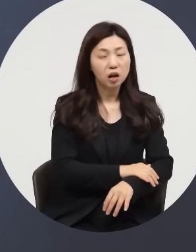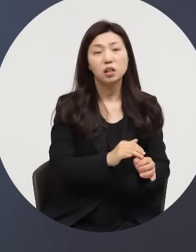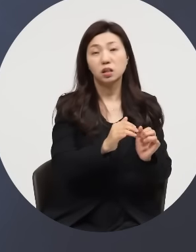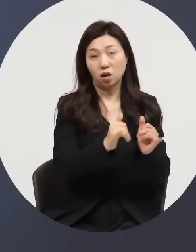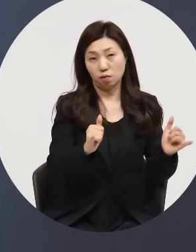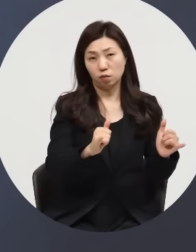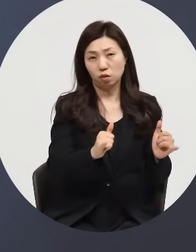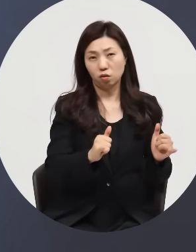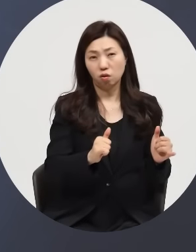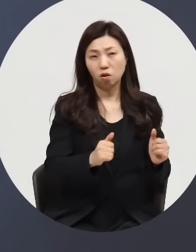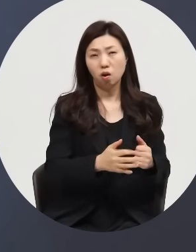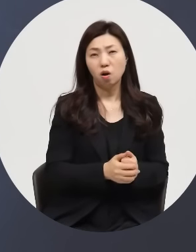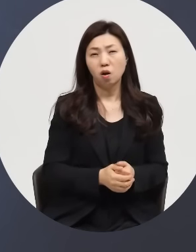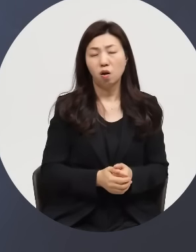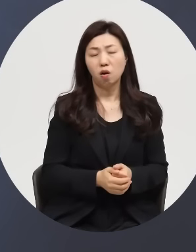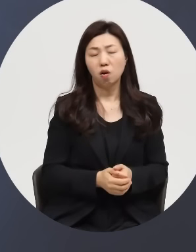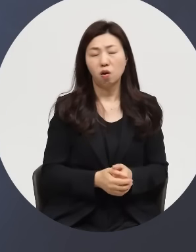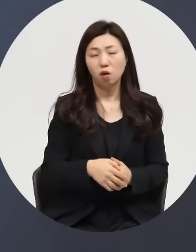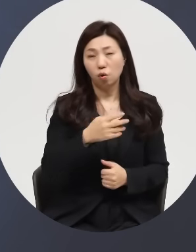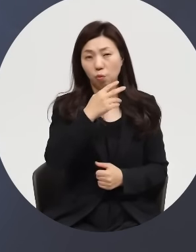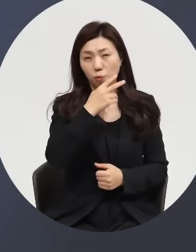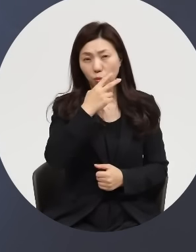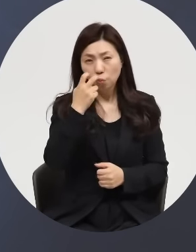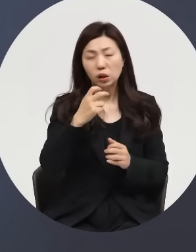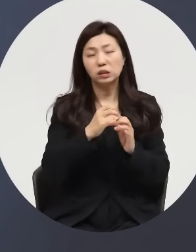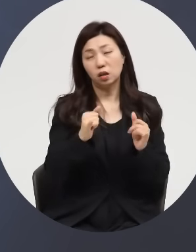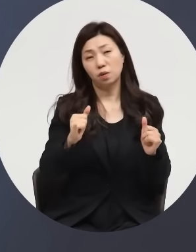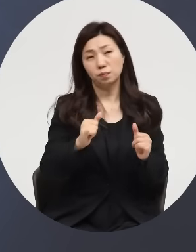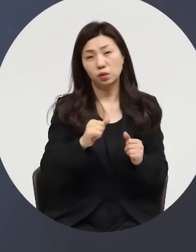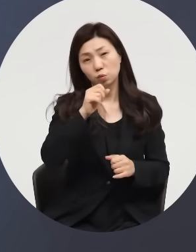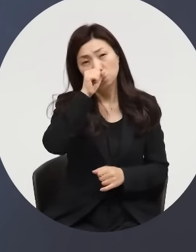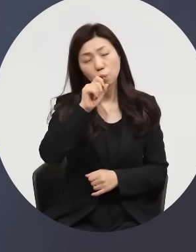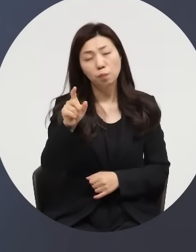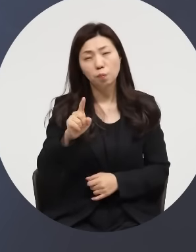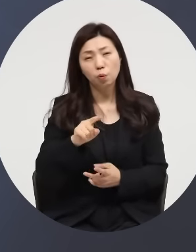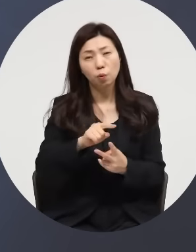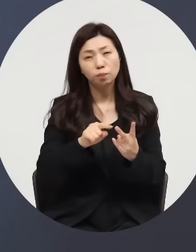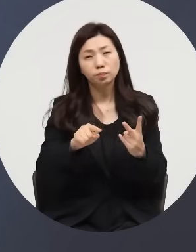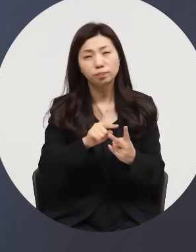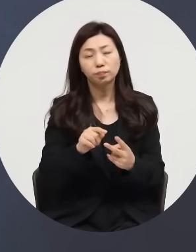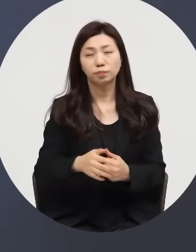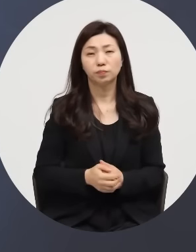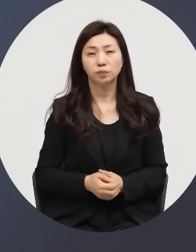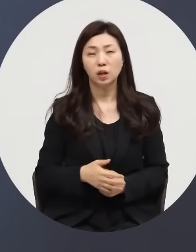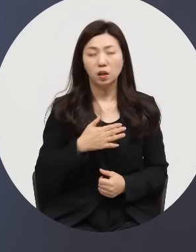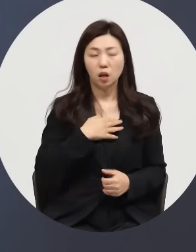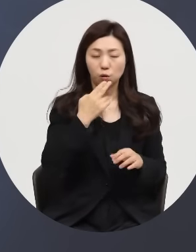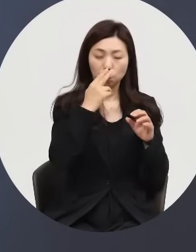살고 형편이 되면 가족도 구하는 사람이 되는 게 낫겠느냐.